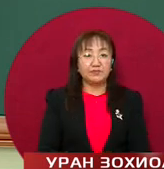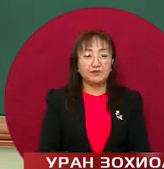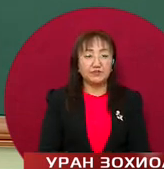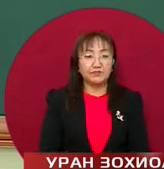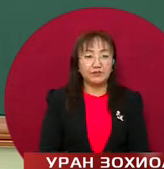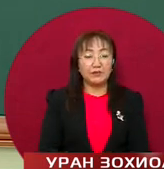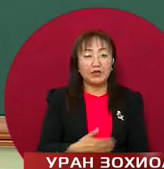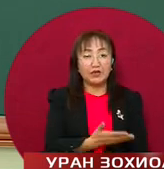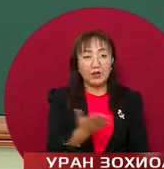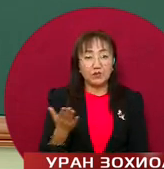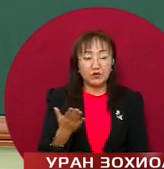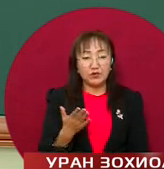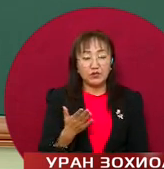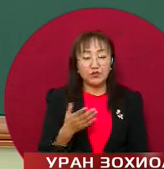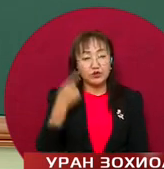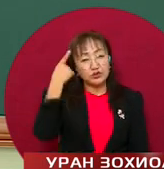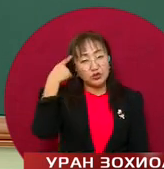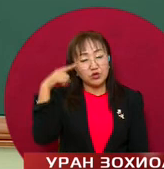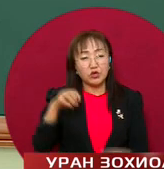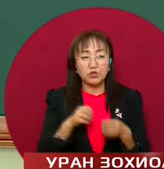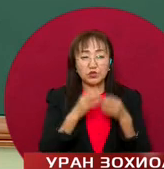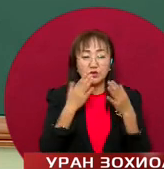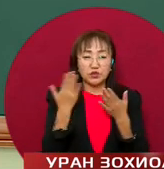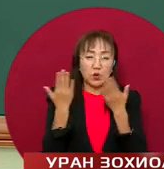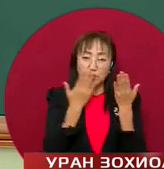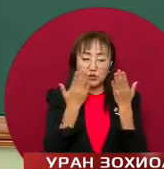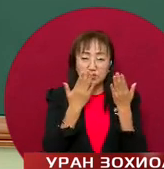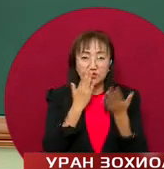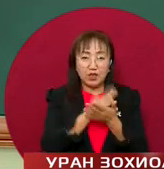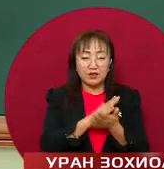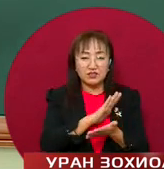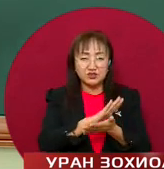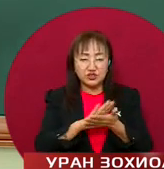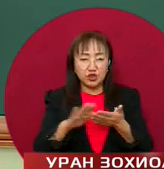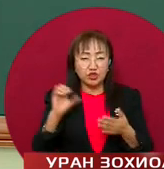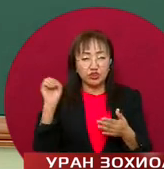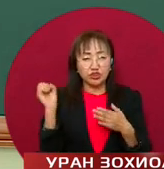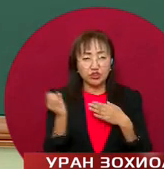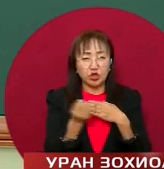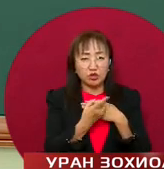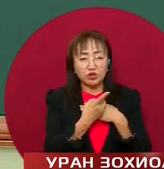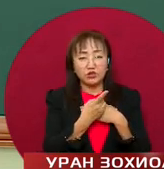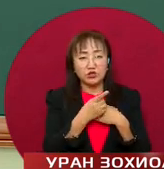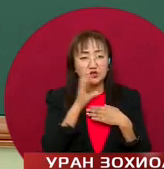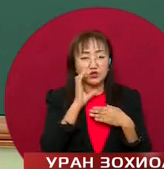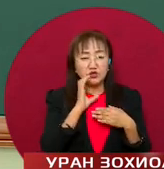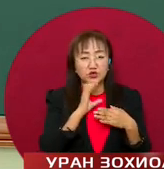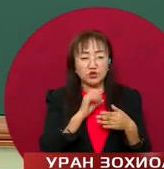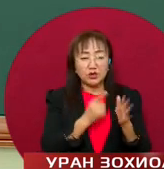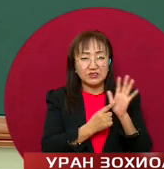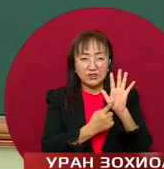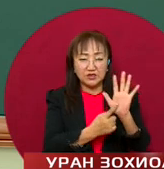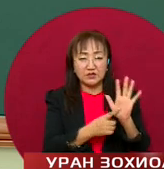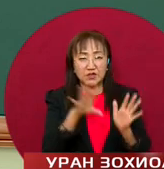Та бүхэн зохиол бүтээл уншиж байхдаа шин, сонин, содон дүрслэлүүдийг дэвтэртээ бичиж тэмдэглэж